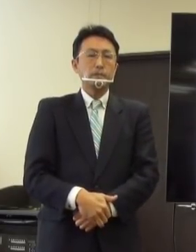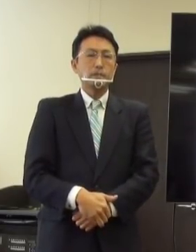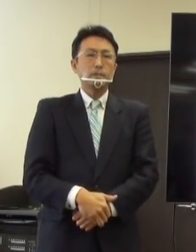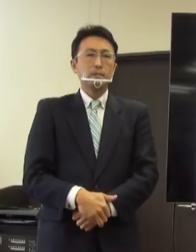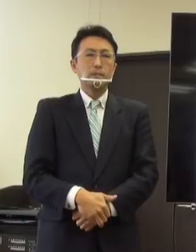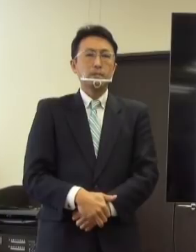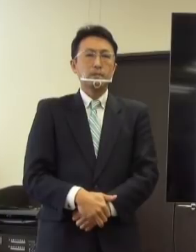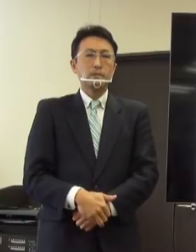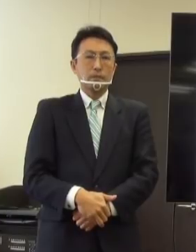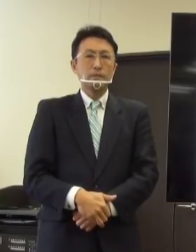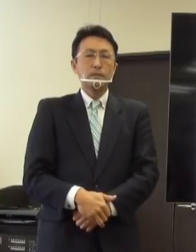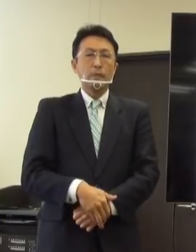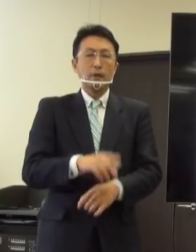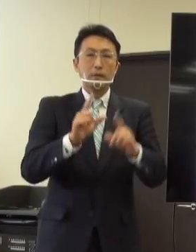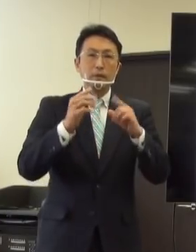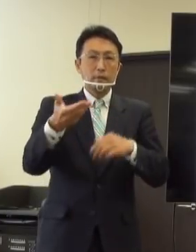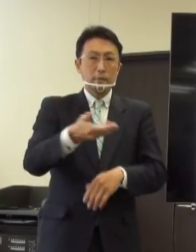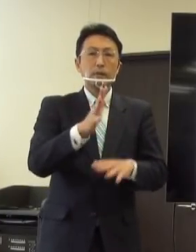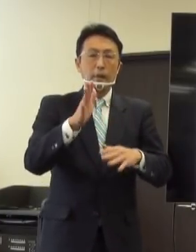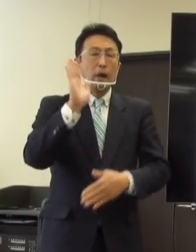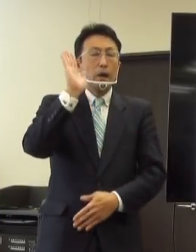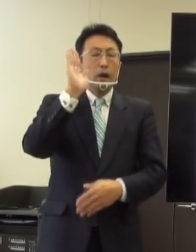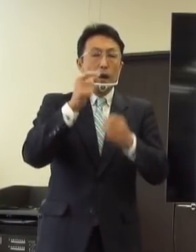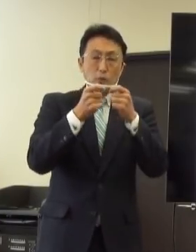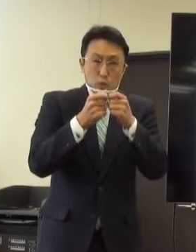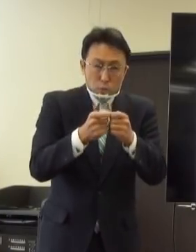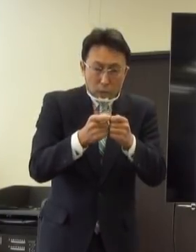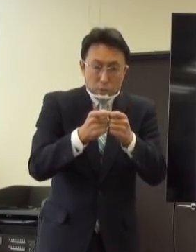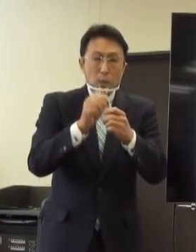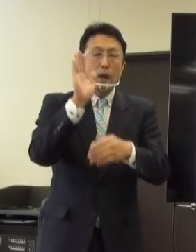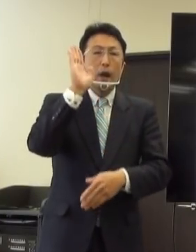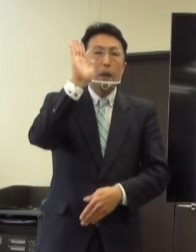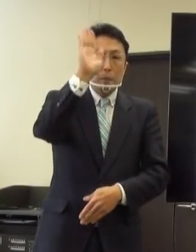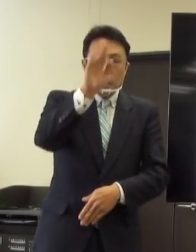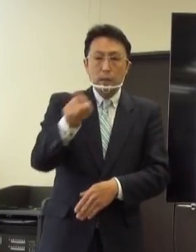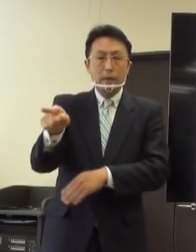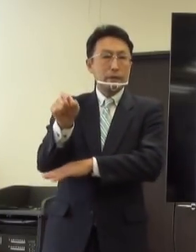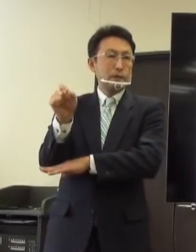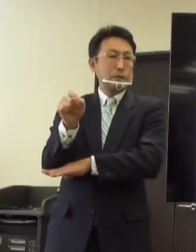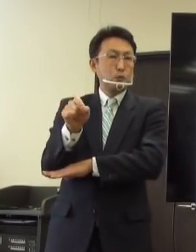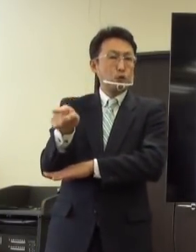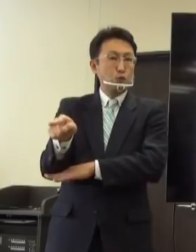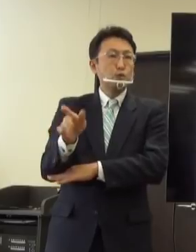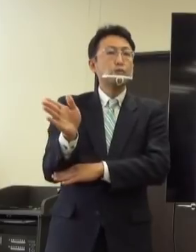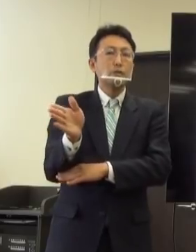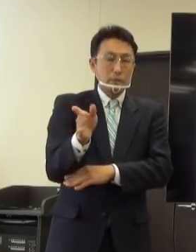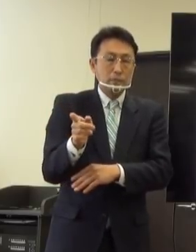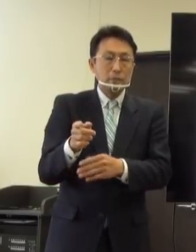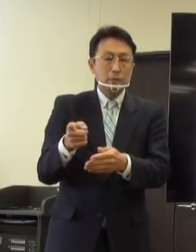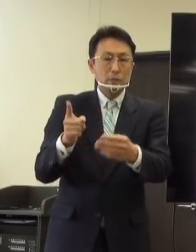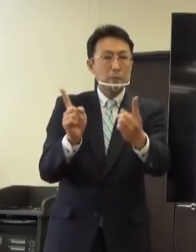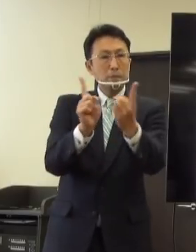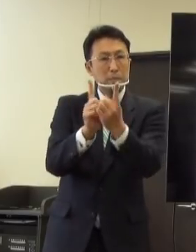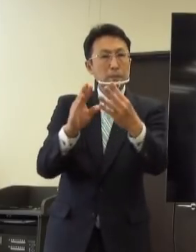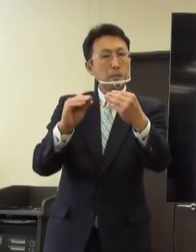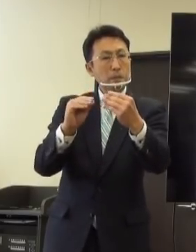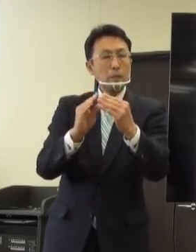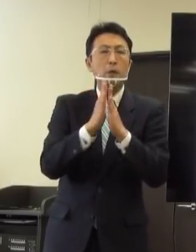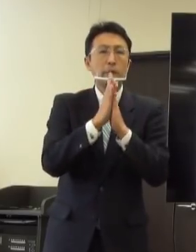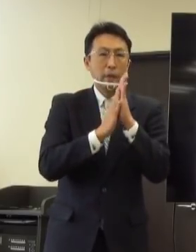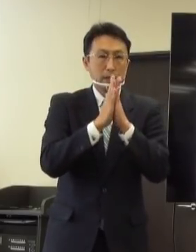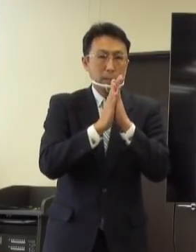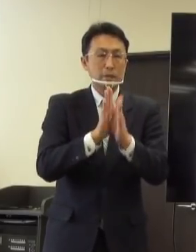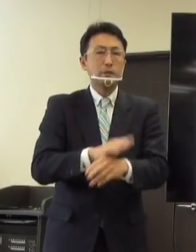よろしいでしょうか。 はい、 まあ、詳しいことはまた後ほど、事務方の方にご質問いただければと思います。それでは